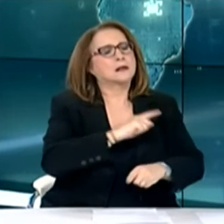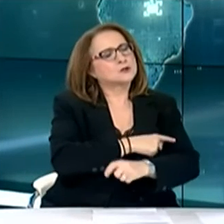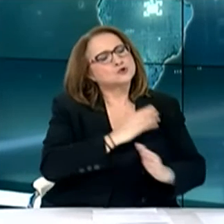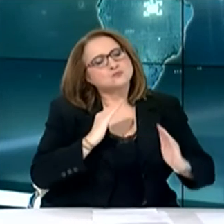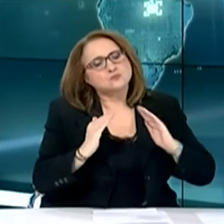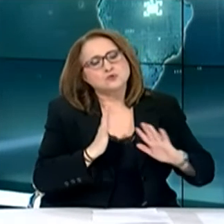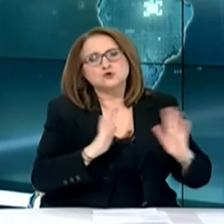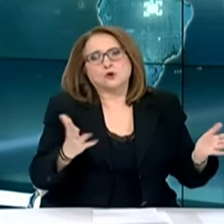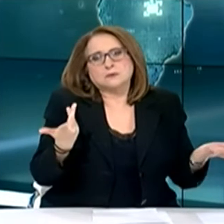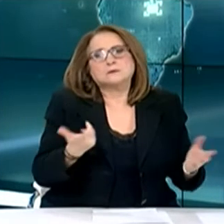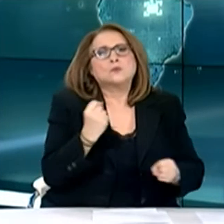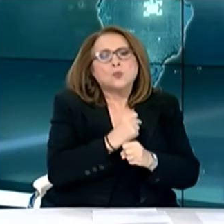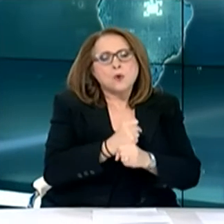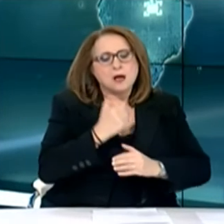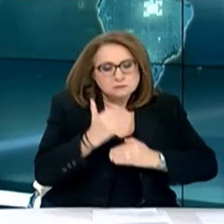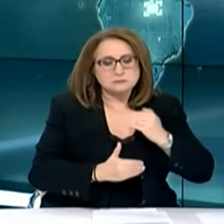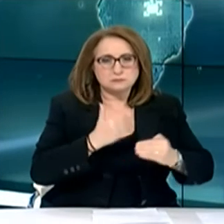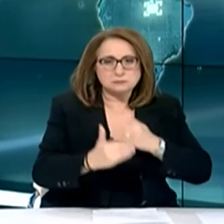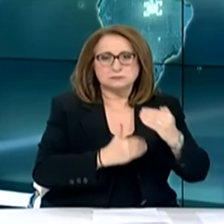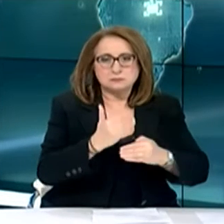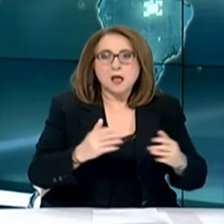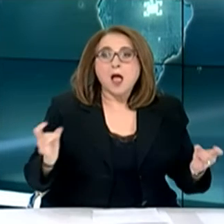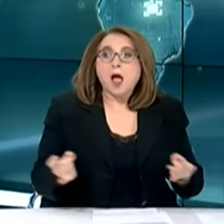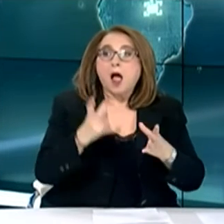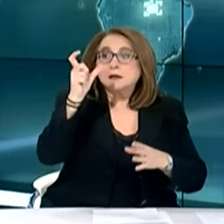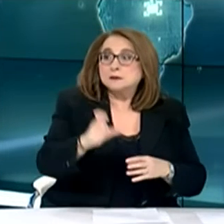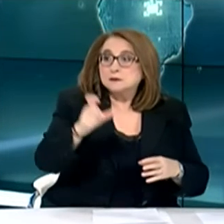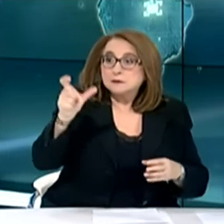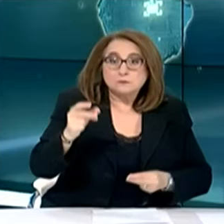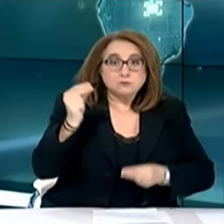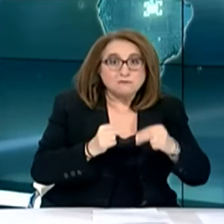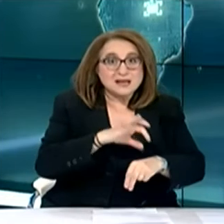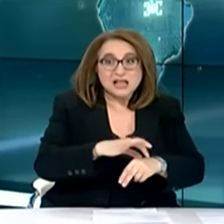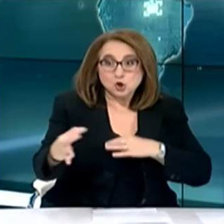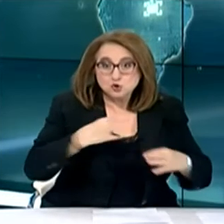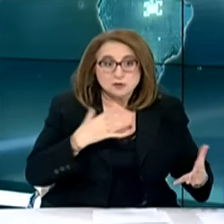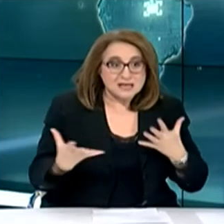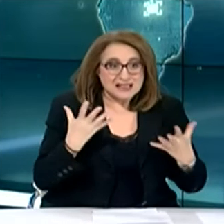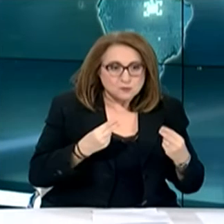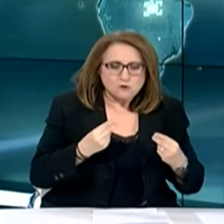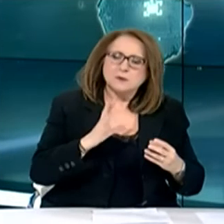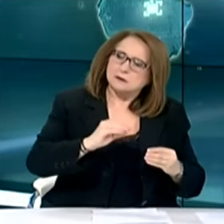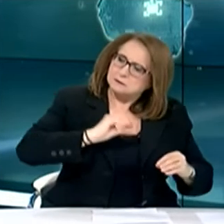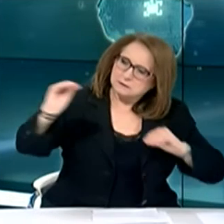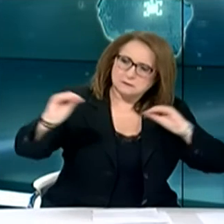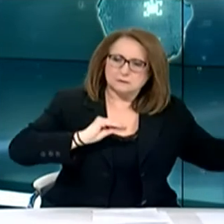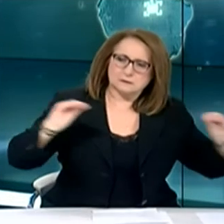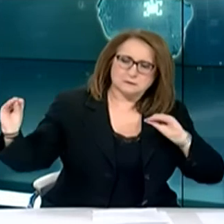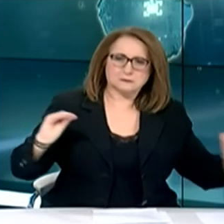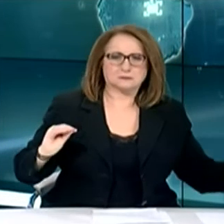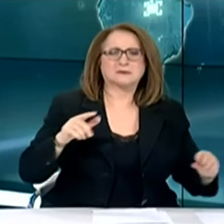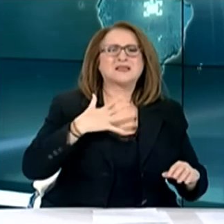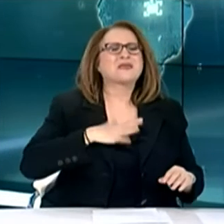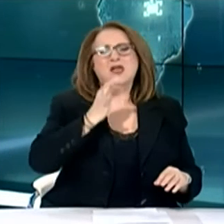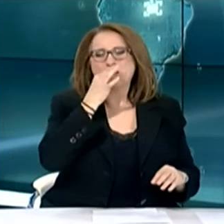ληφθούν οι κατάλληλες κατά κάποιο τρόπο συνθήκες εργασίας ή η κατάλληλη απομάκρυνση όπου αυτό επιβάλλεται. Δεν θα ήθελα να τονίσετε αυτό